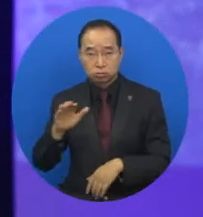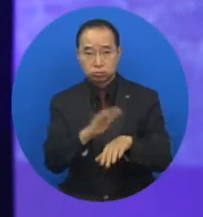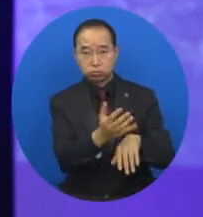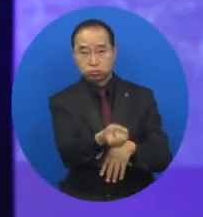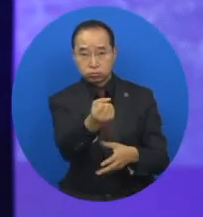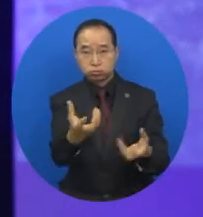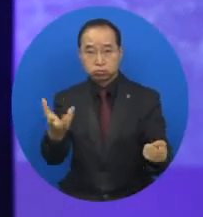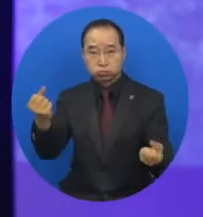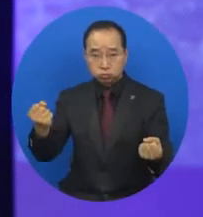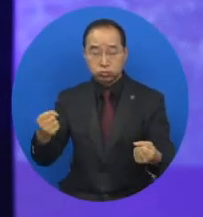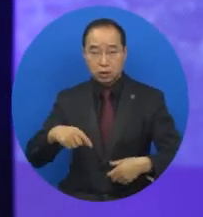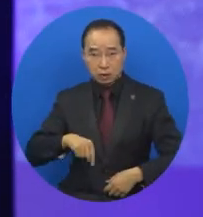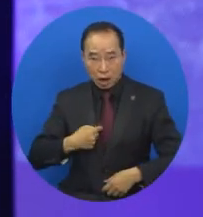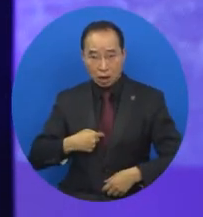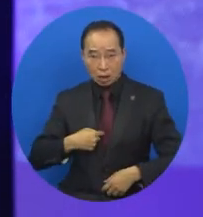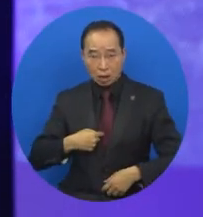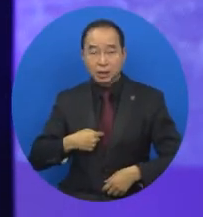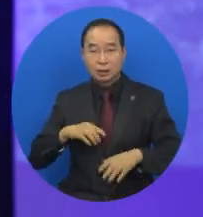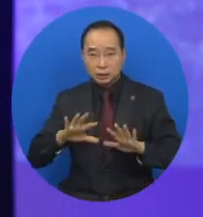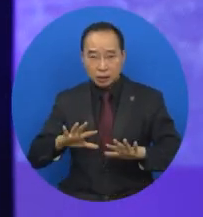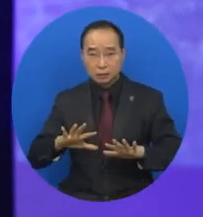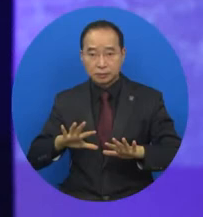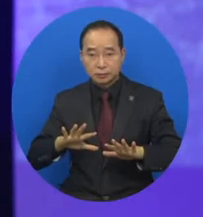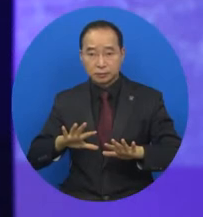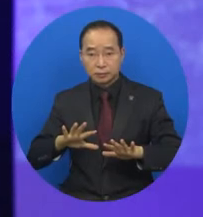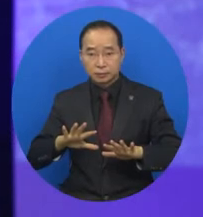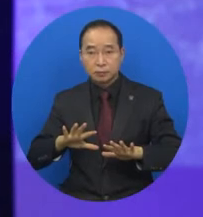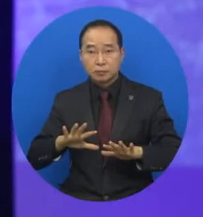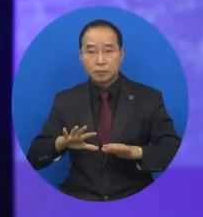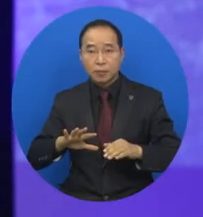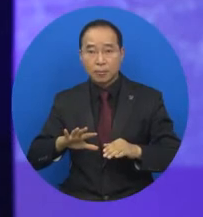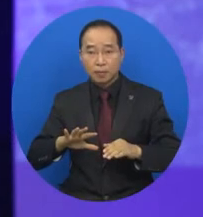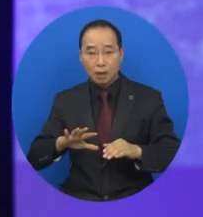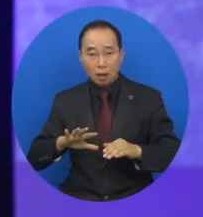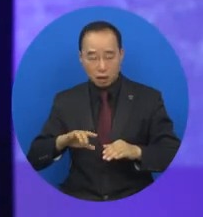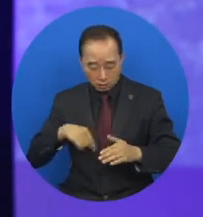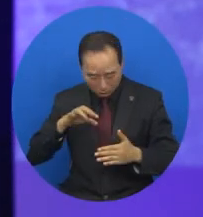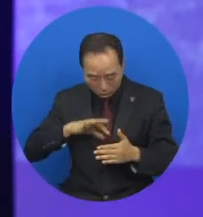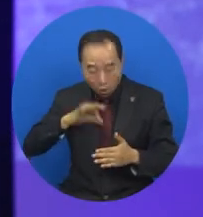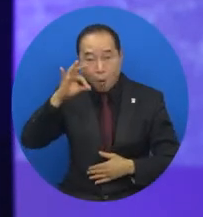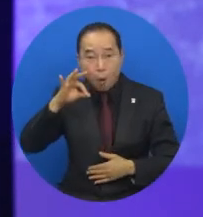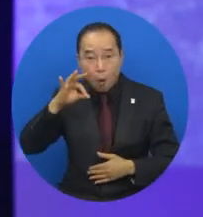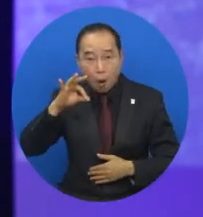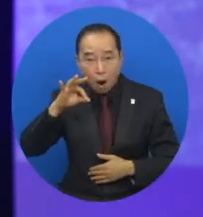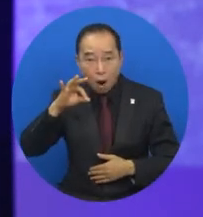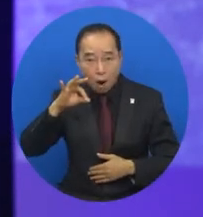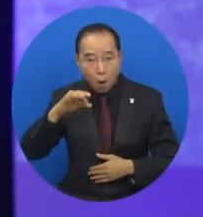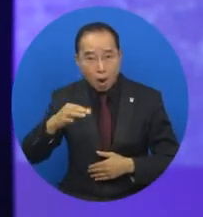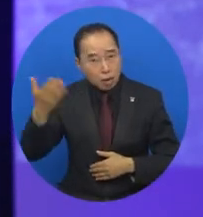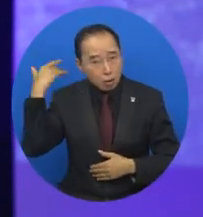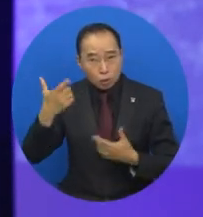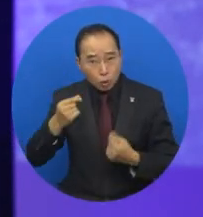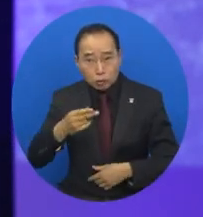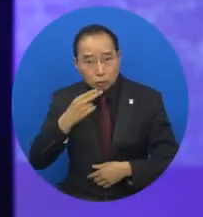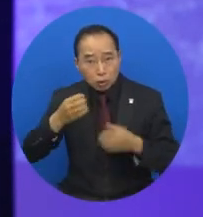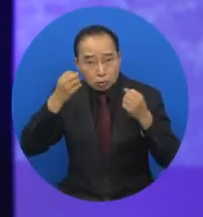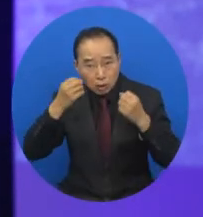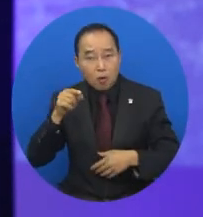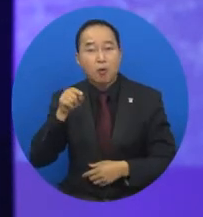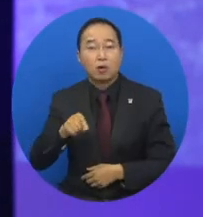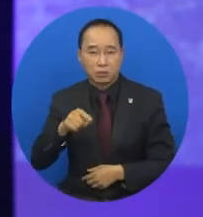각기 고유의 자아들을 끄집어내는 단 하나도 같은 것이 없는 창조력들을